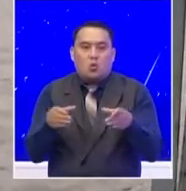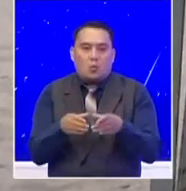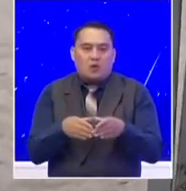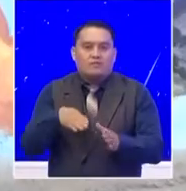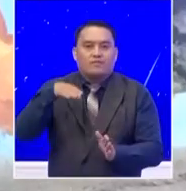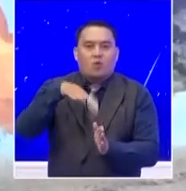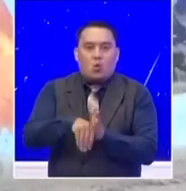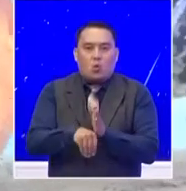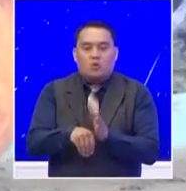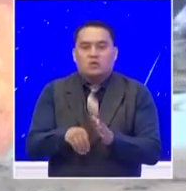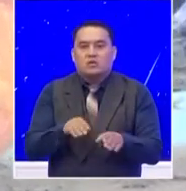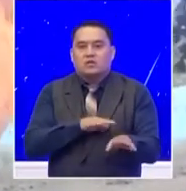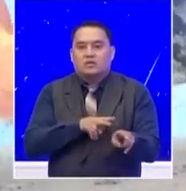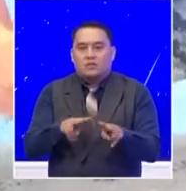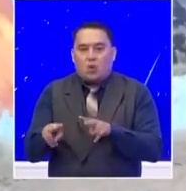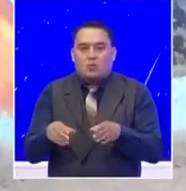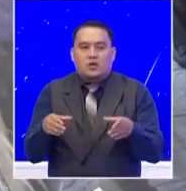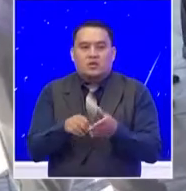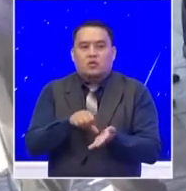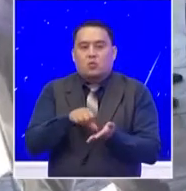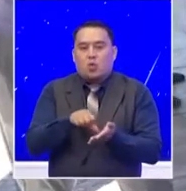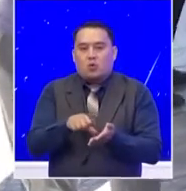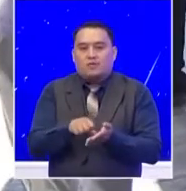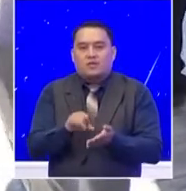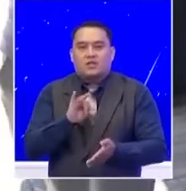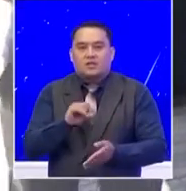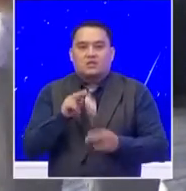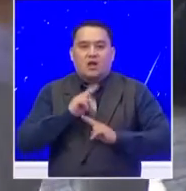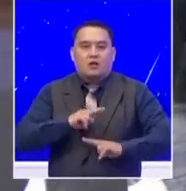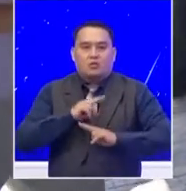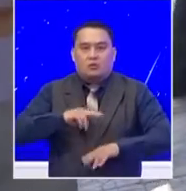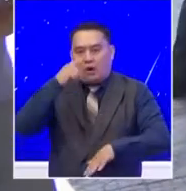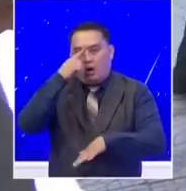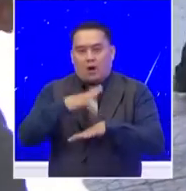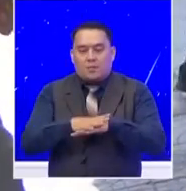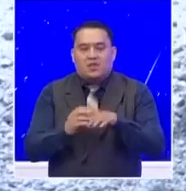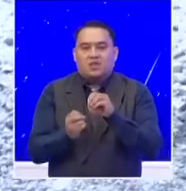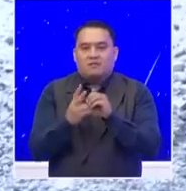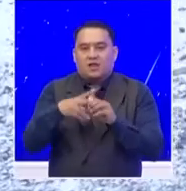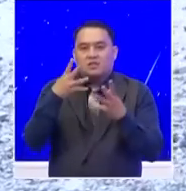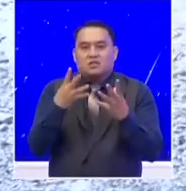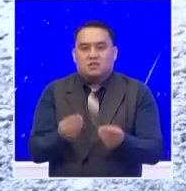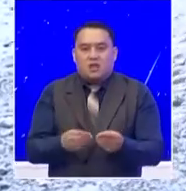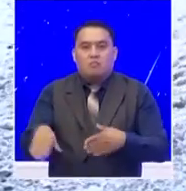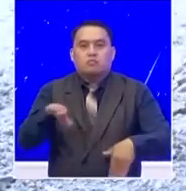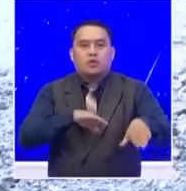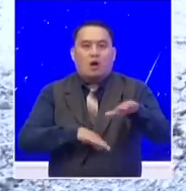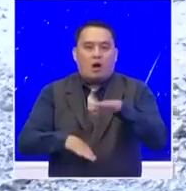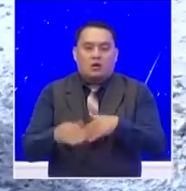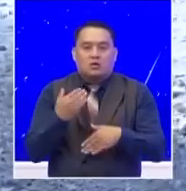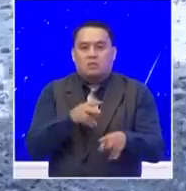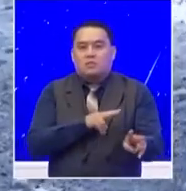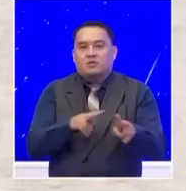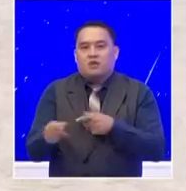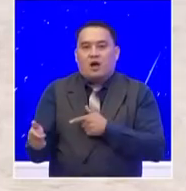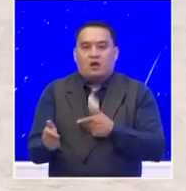ее состав входят эпидемиологи, представители правоохранительных органов и сотрудники акимата. За 12 дней до начала пляжного сезона они